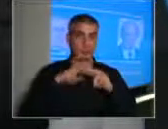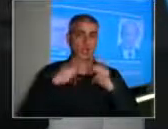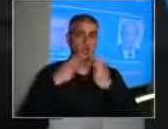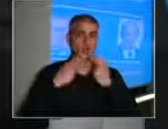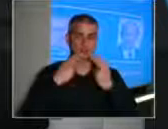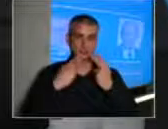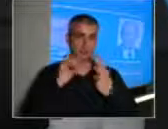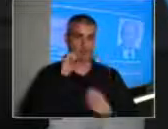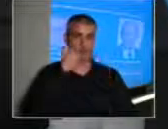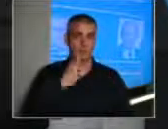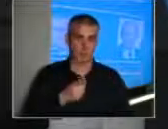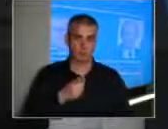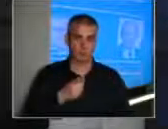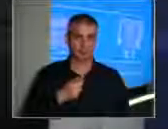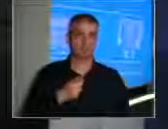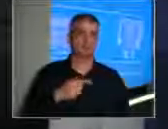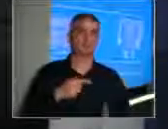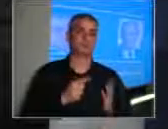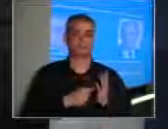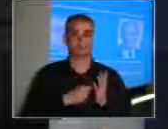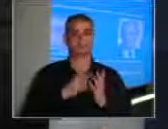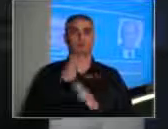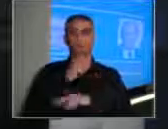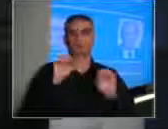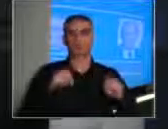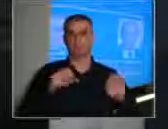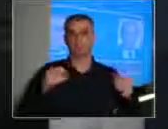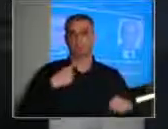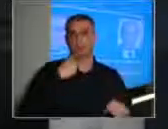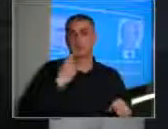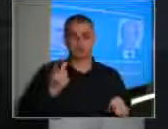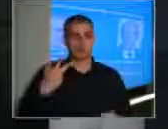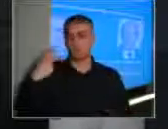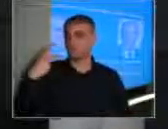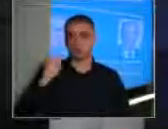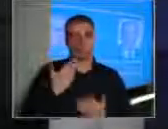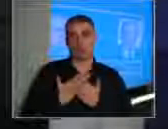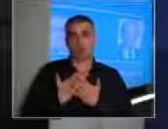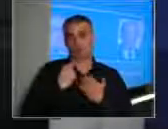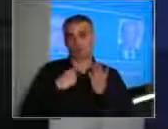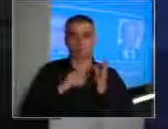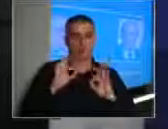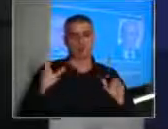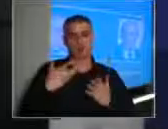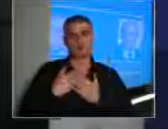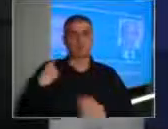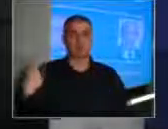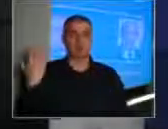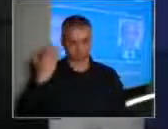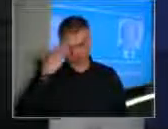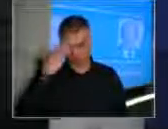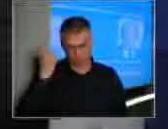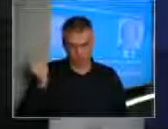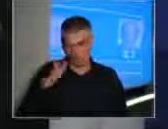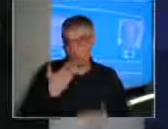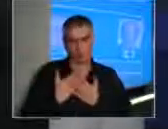תוצאות מחר, ובעקבות הליכה אל הנשיא, יגיד נשיא, פייגלין לא המליץ, למשל על אף אחד, המליץ על פייגלין. את מכירה את